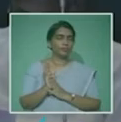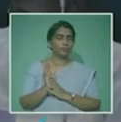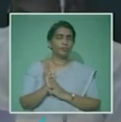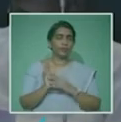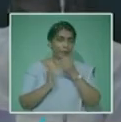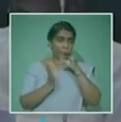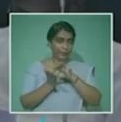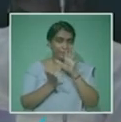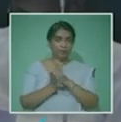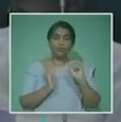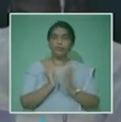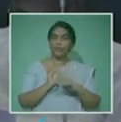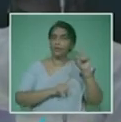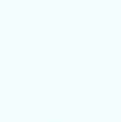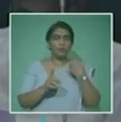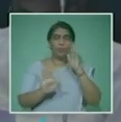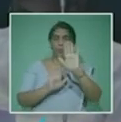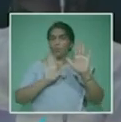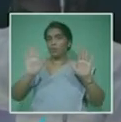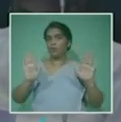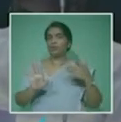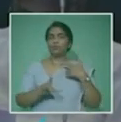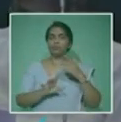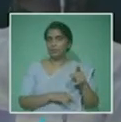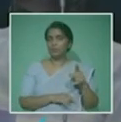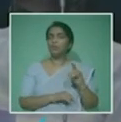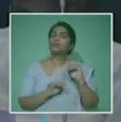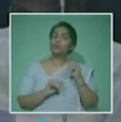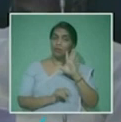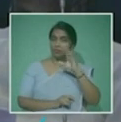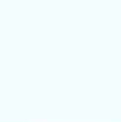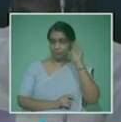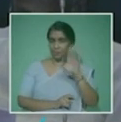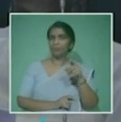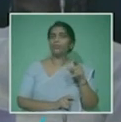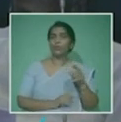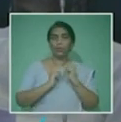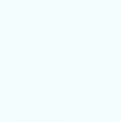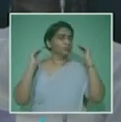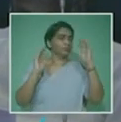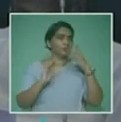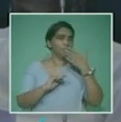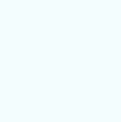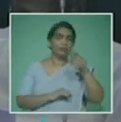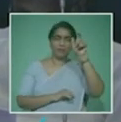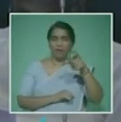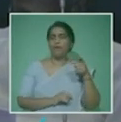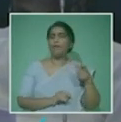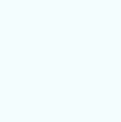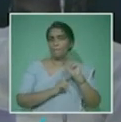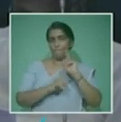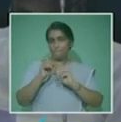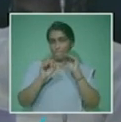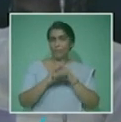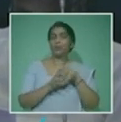සාවර නියෝග පිළිබඳව කමිටු රැස්වීමකුත් පැවැත් වෙනවා යම් යම් විෂයන් පිළිබඳව ප්‍රවීණතාවයක් තිබෙන වෘත්තික භාවයක් තිබෙන පිරිස් ඉන්නවා මේ පාර්ලිමේන්තුව